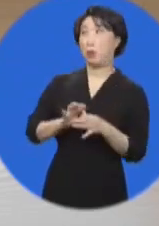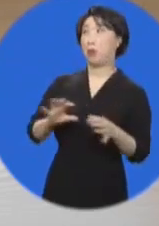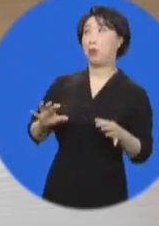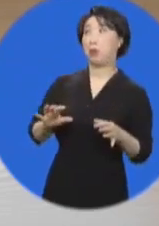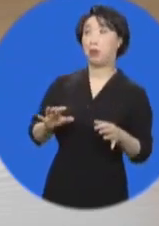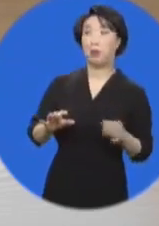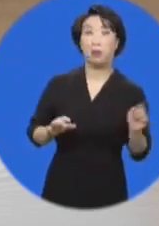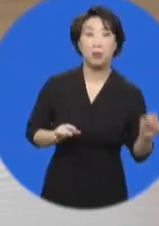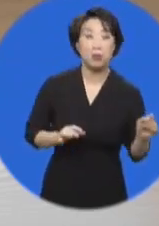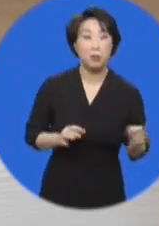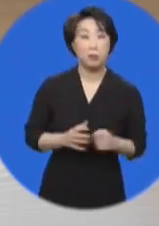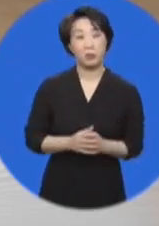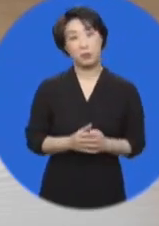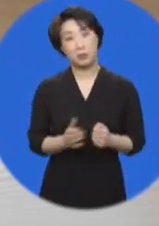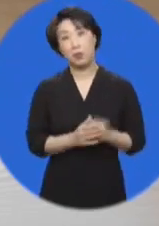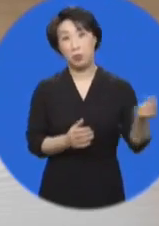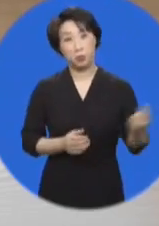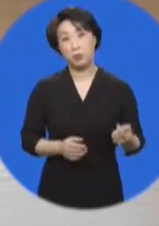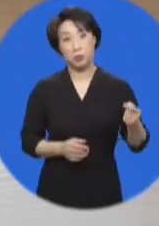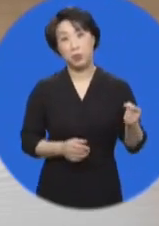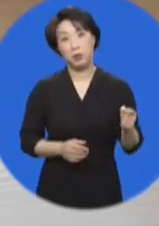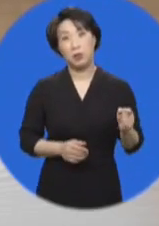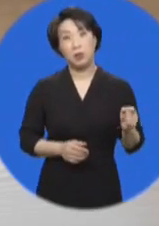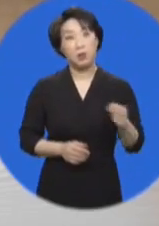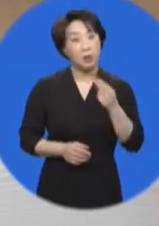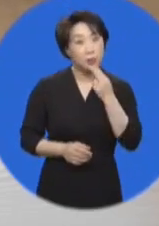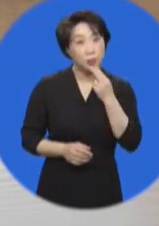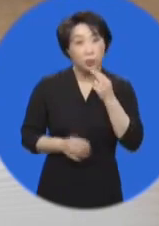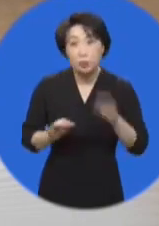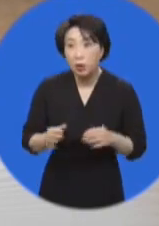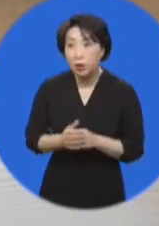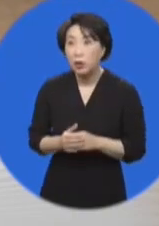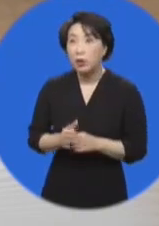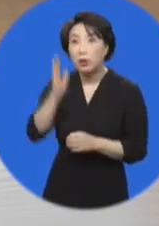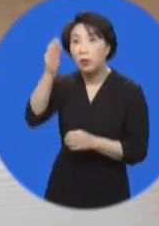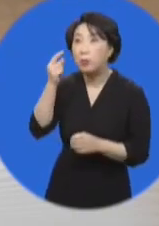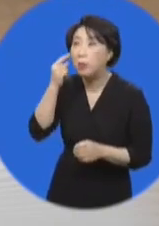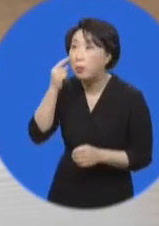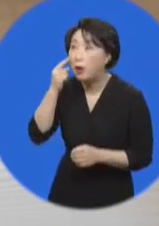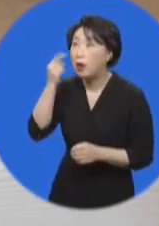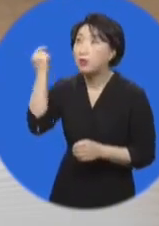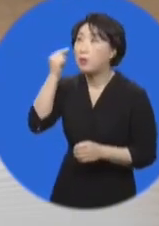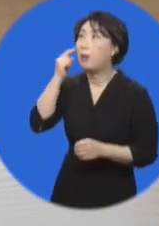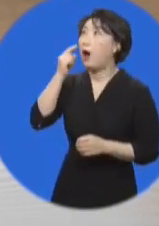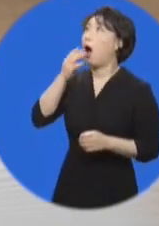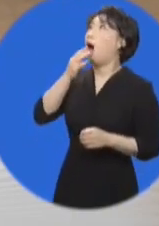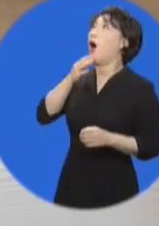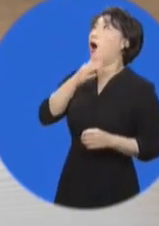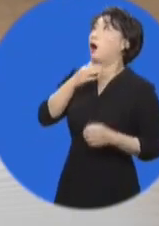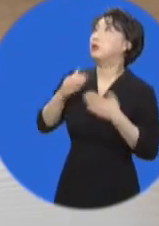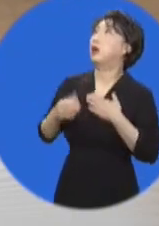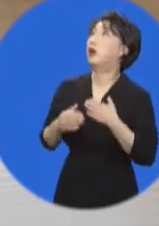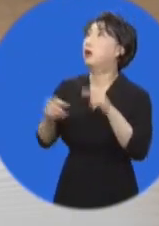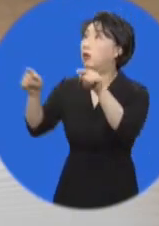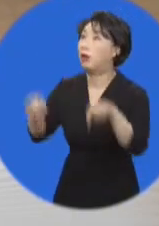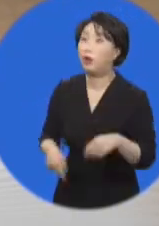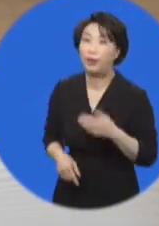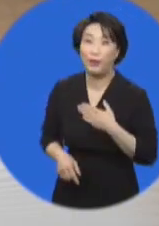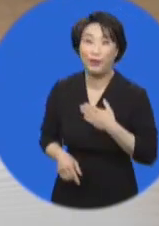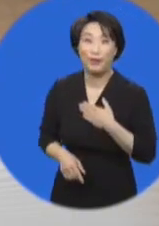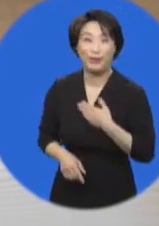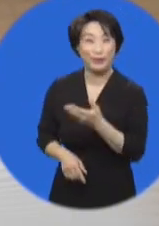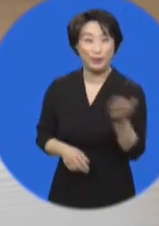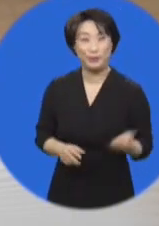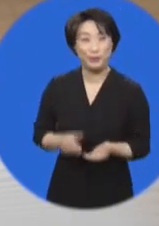상관이 있다고 생각하지 않으니까 안 오는 거예요 근데 들어보면 이건 나와 상관이 있는 얘기네 여러분은